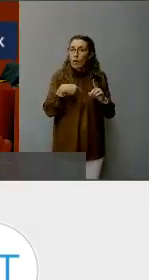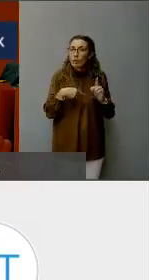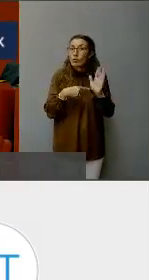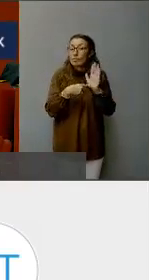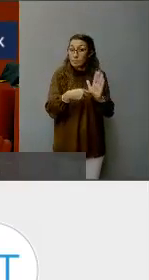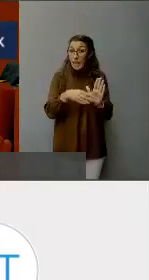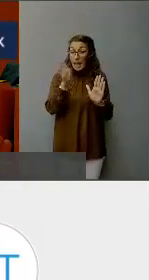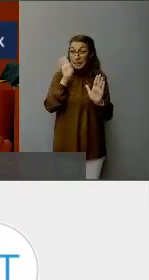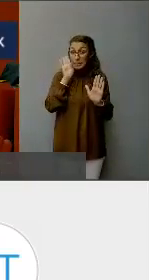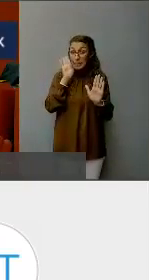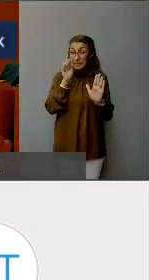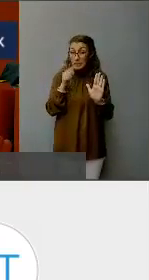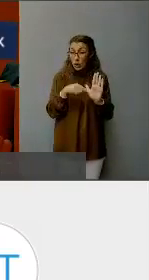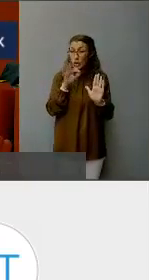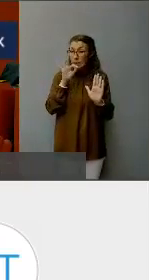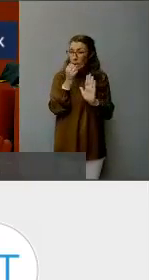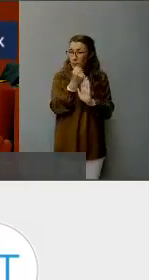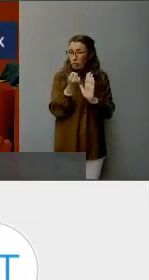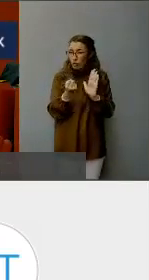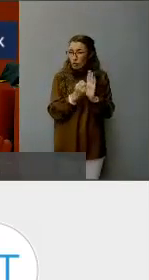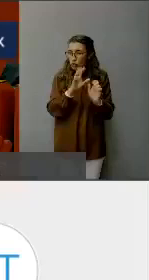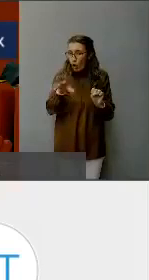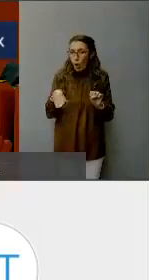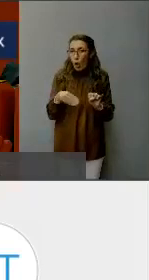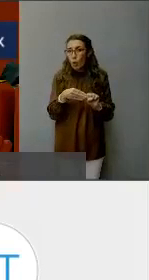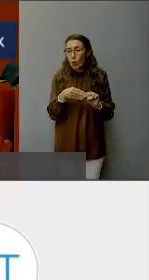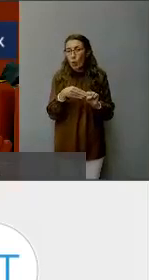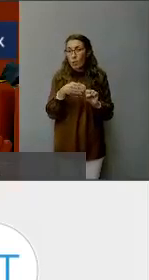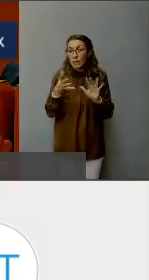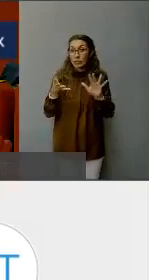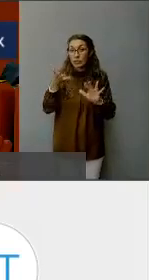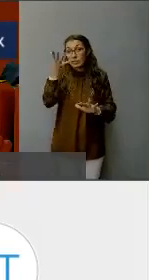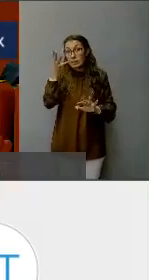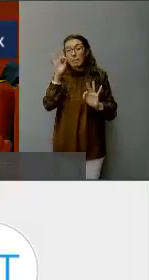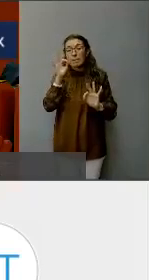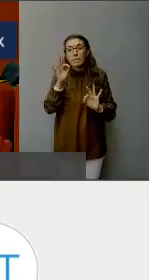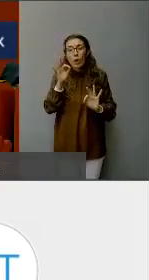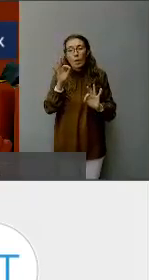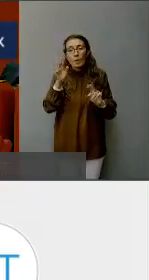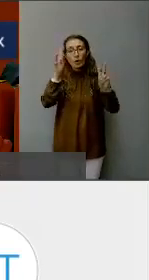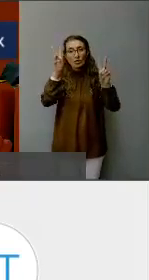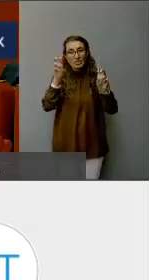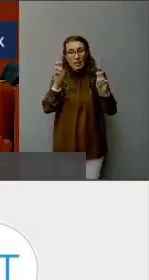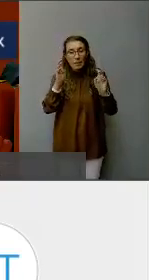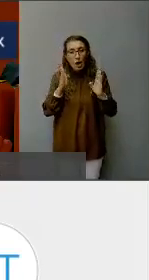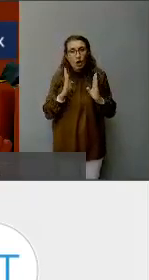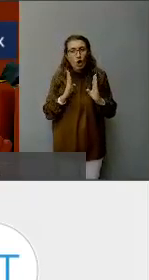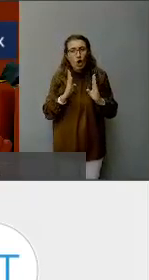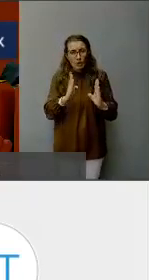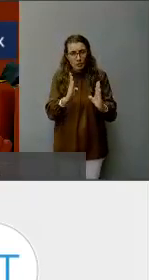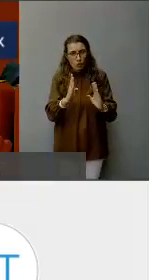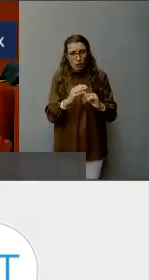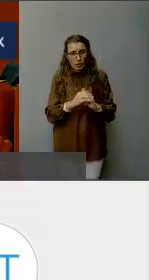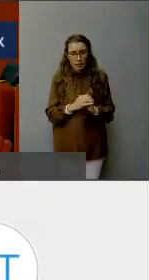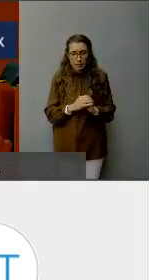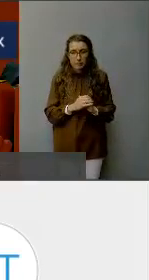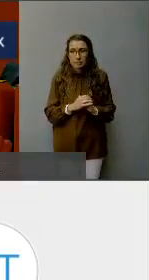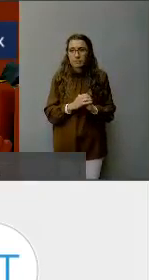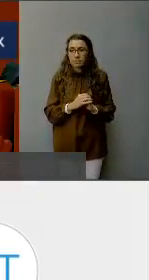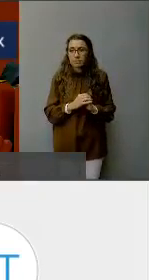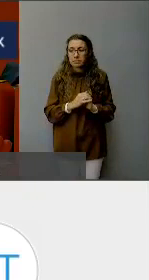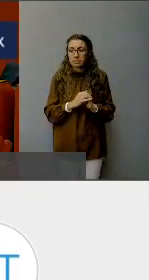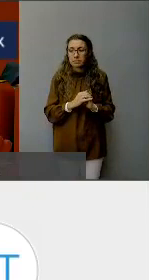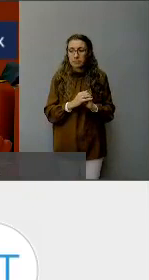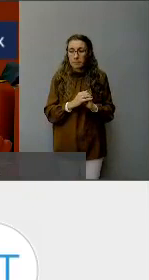nel documento della sovraintendenza il tema dei corridoi connotati paesistico linea con lo stesso